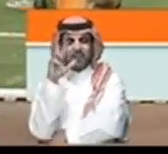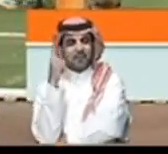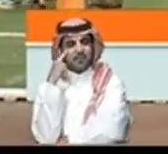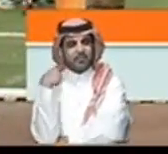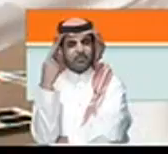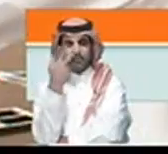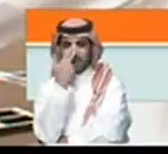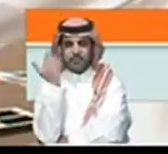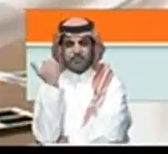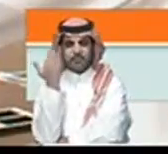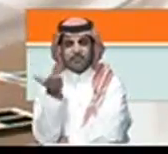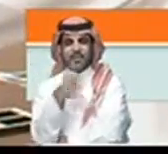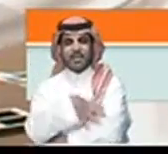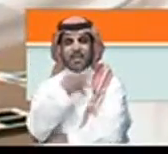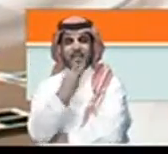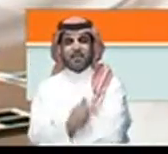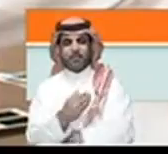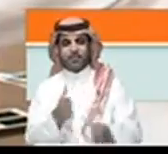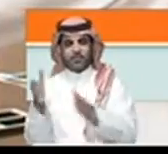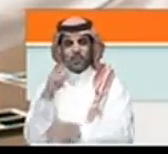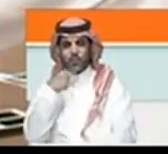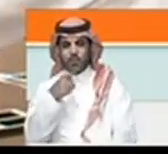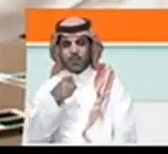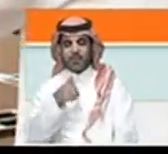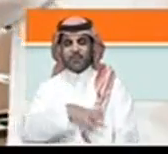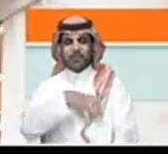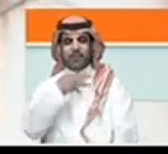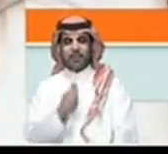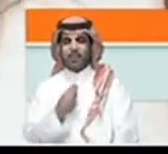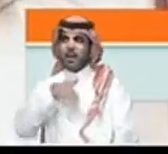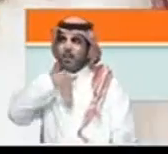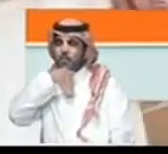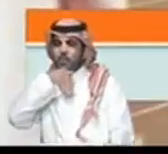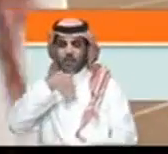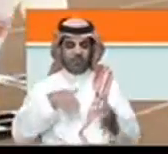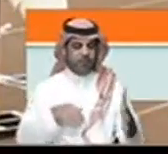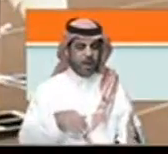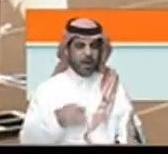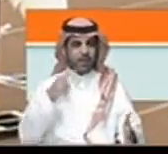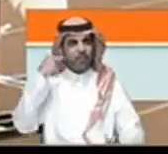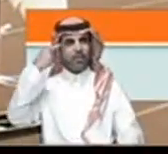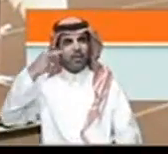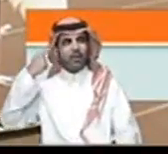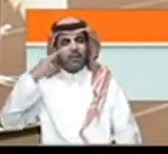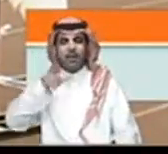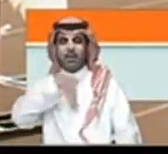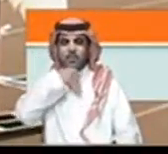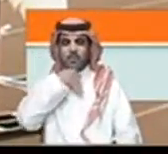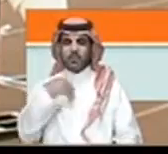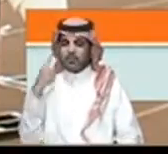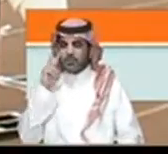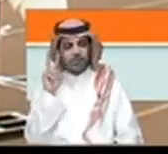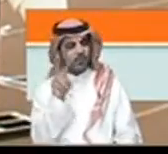عليه طول العمر الطيبين تربط بين الاباء والاطفال يعني الواحد جاي هنا